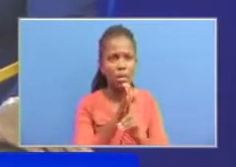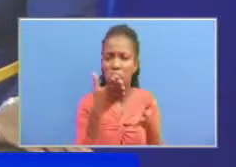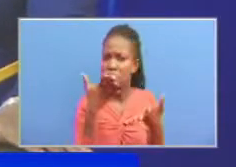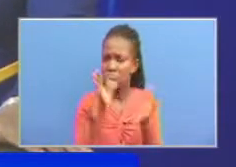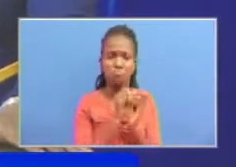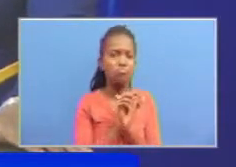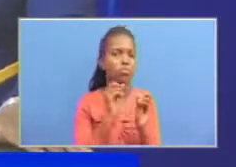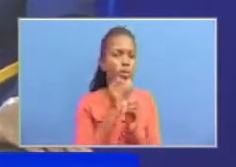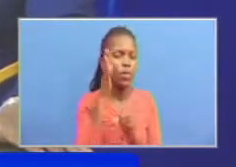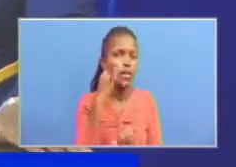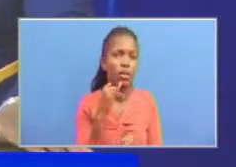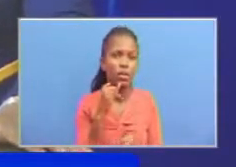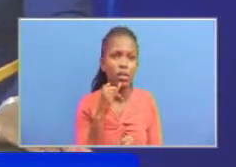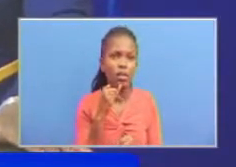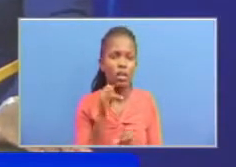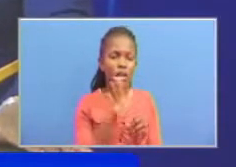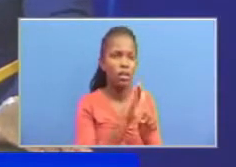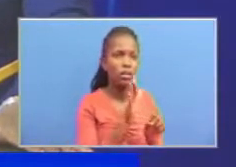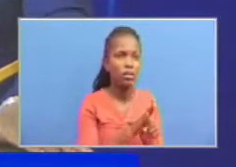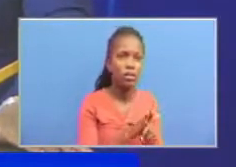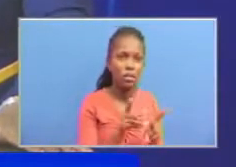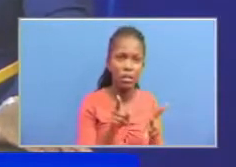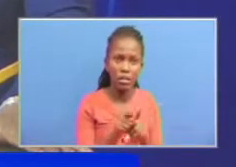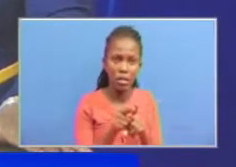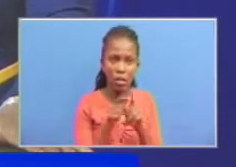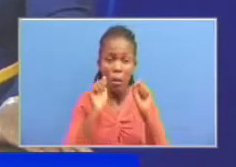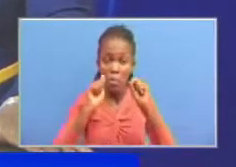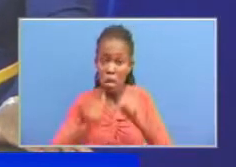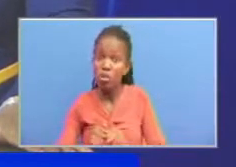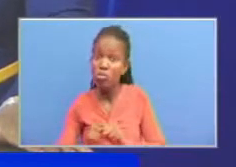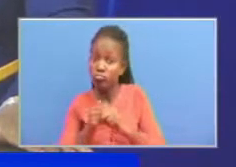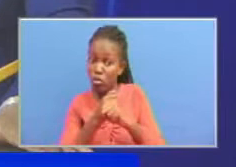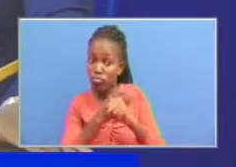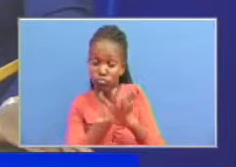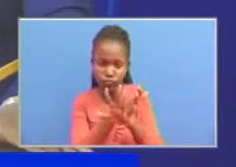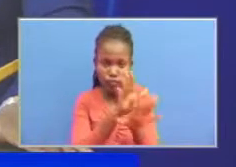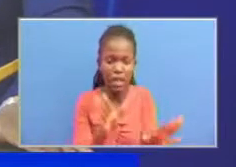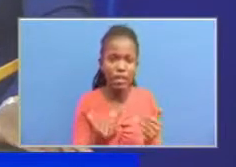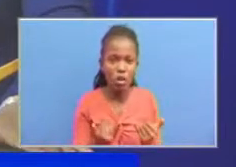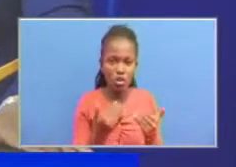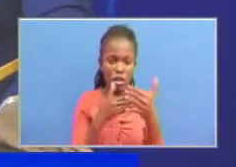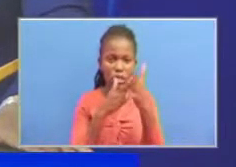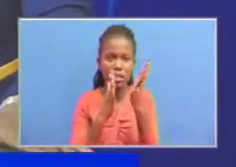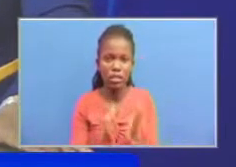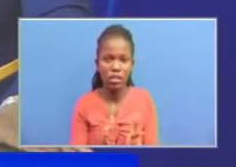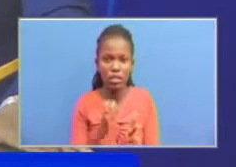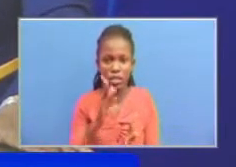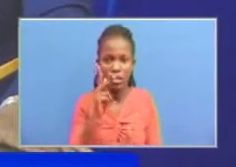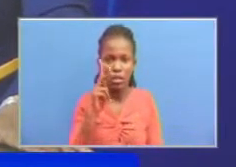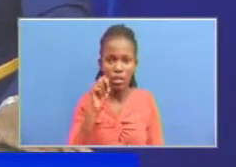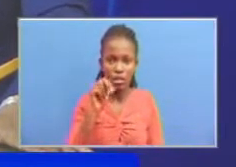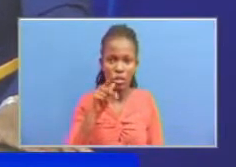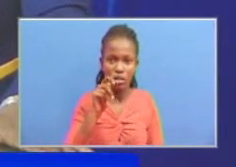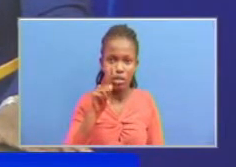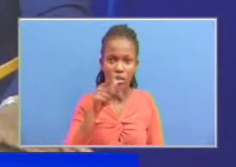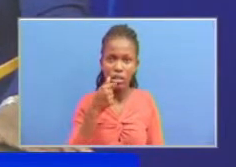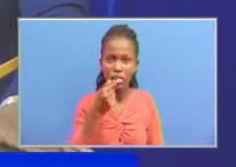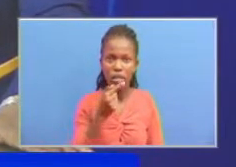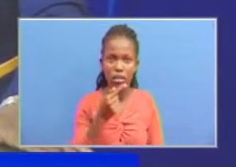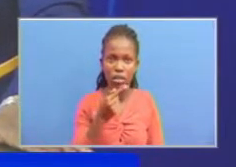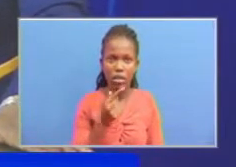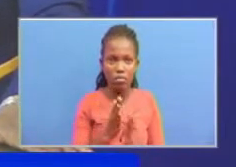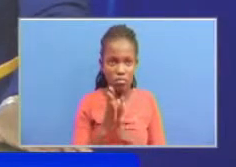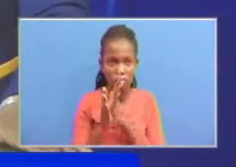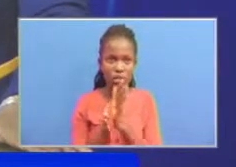tonyeka nundu wa kuitha me aingi na ni ukwatanya wa corona. Yu atongoi manat ni masia tame kuendea na